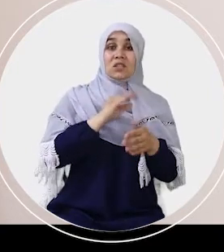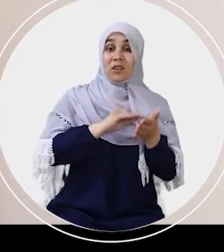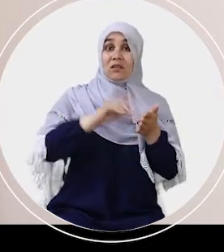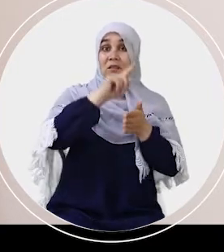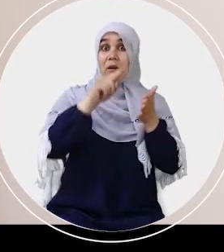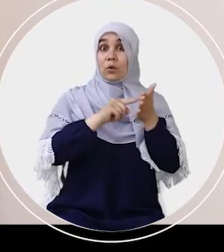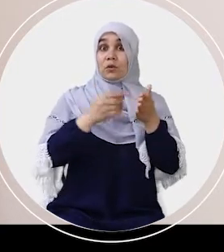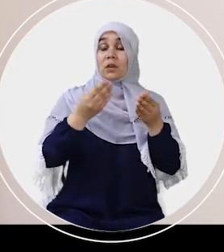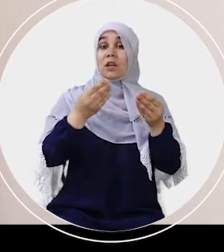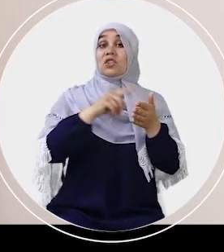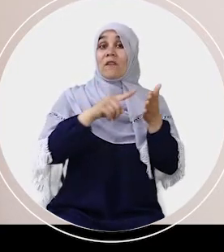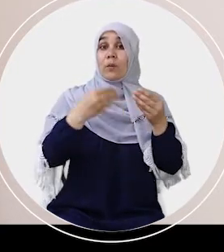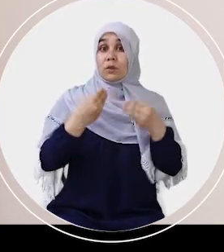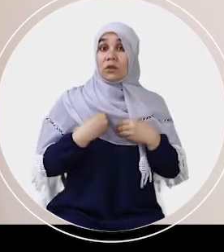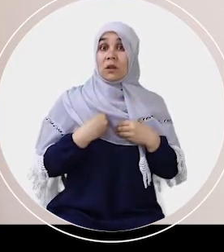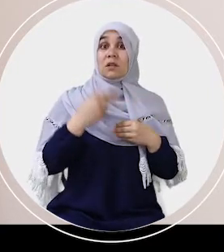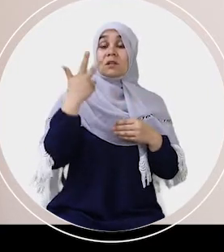joyiga bor yo'g'i